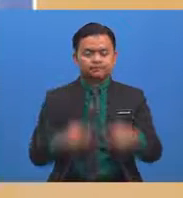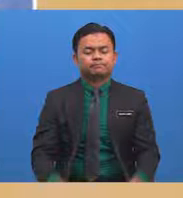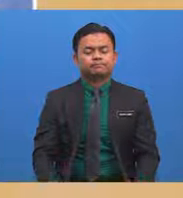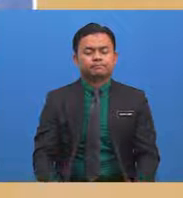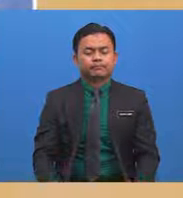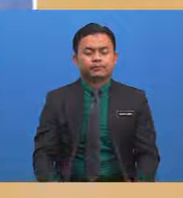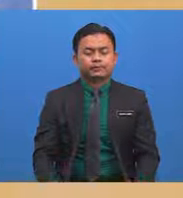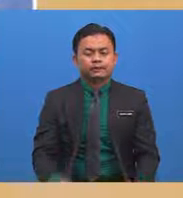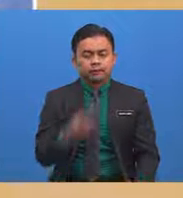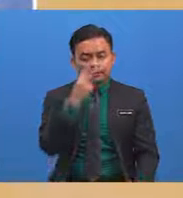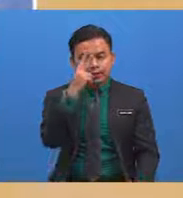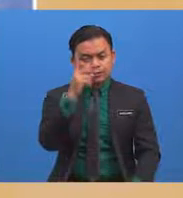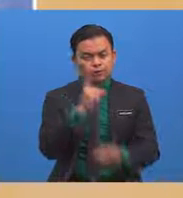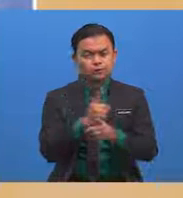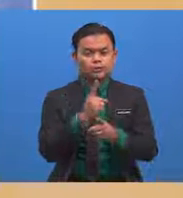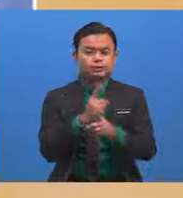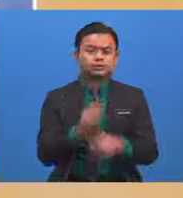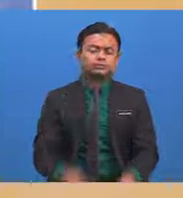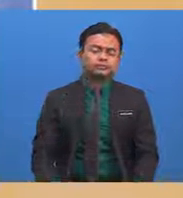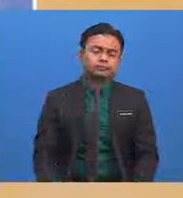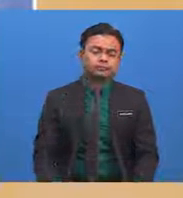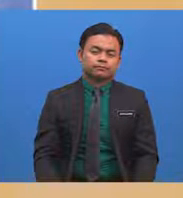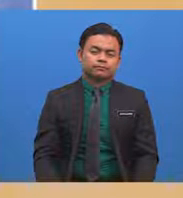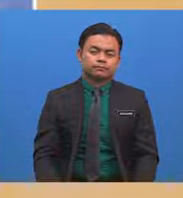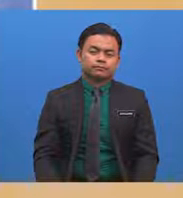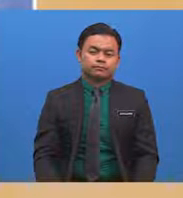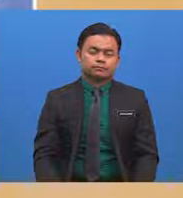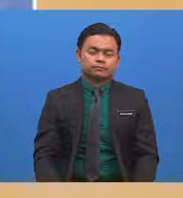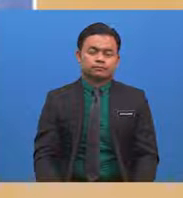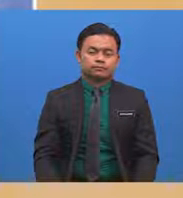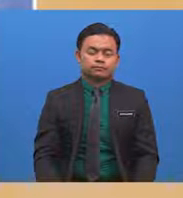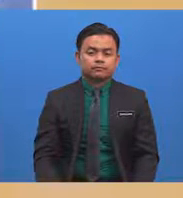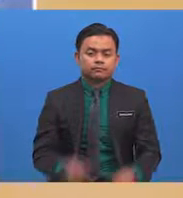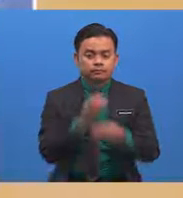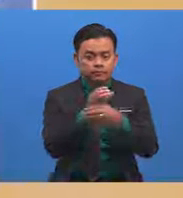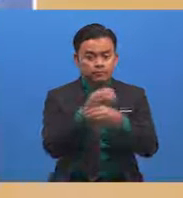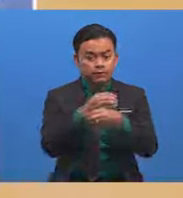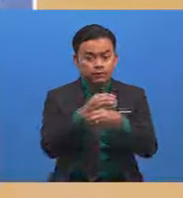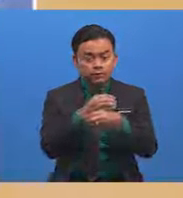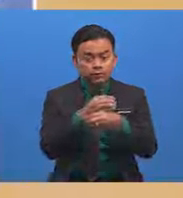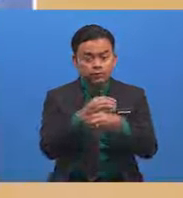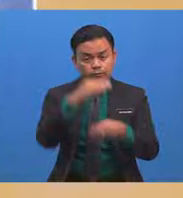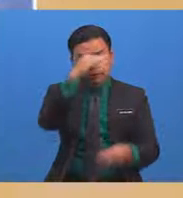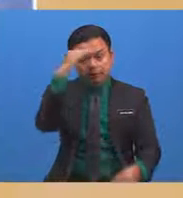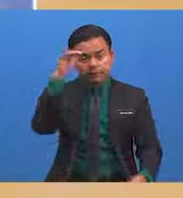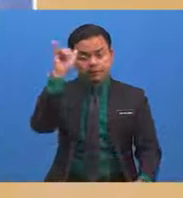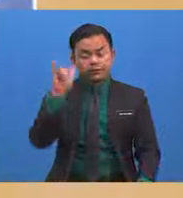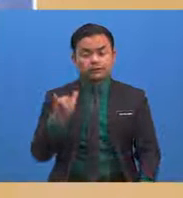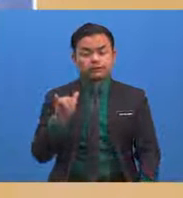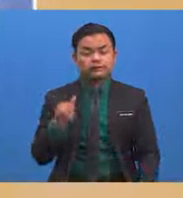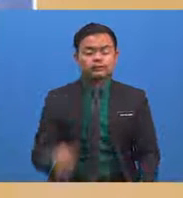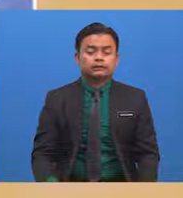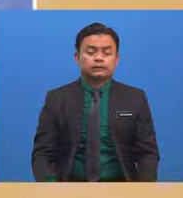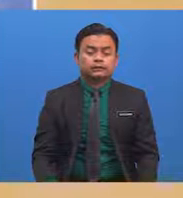Cuba kamu teliti betul-betul. Hasil bentuk bayang-bayang yang dihasilkan